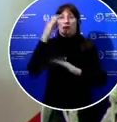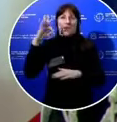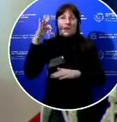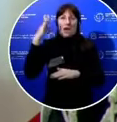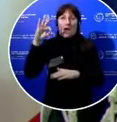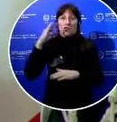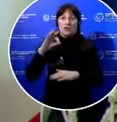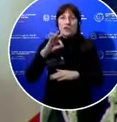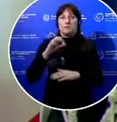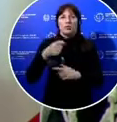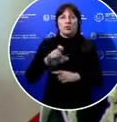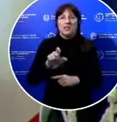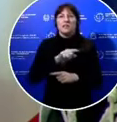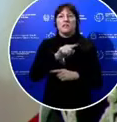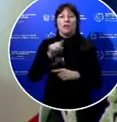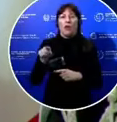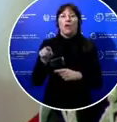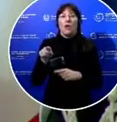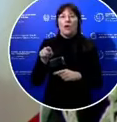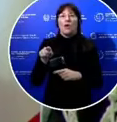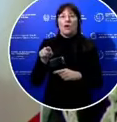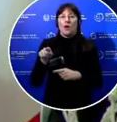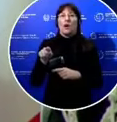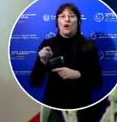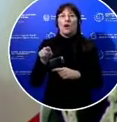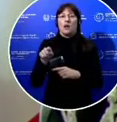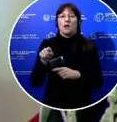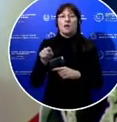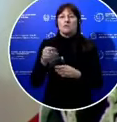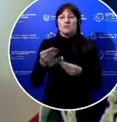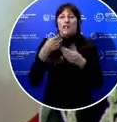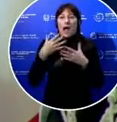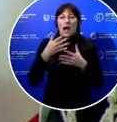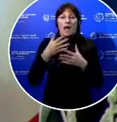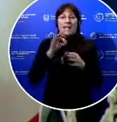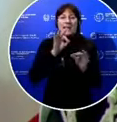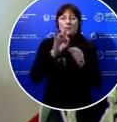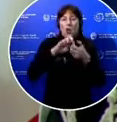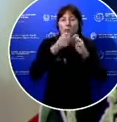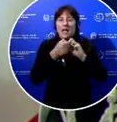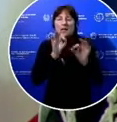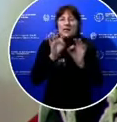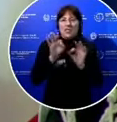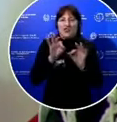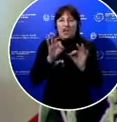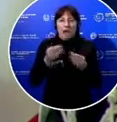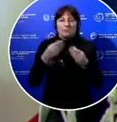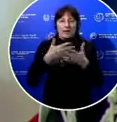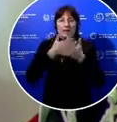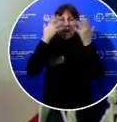non soltanto di individuare le criticità, ma soprattutto quello di proporre delle soluzioni.